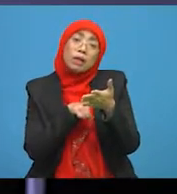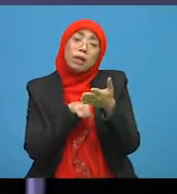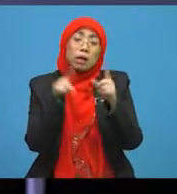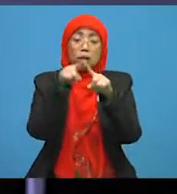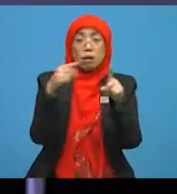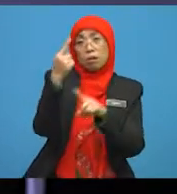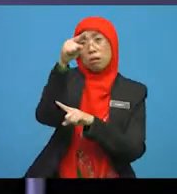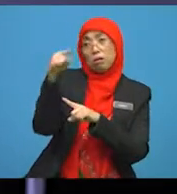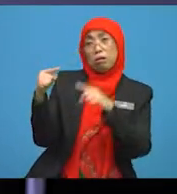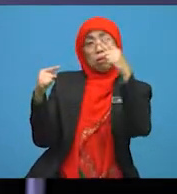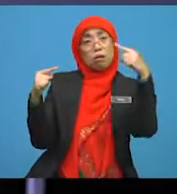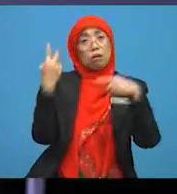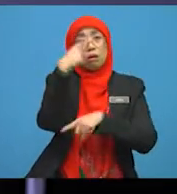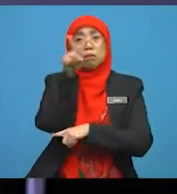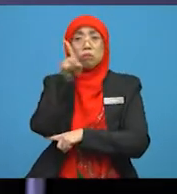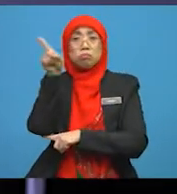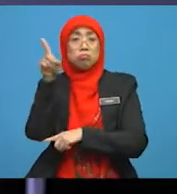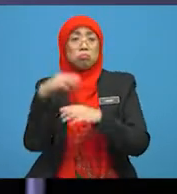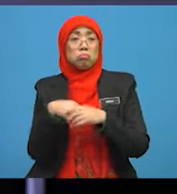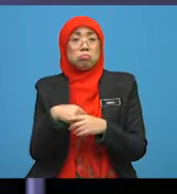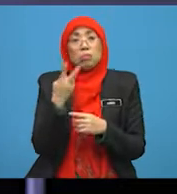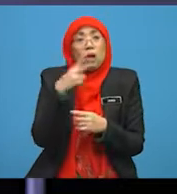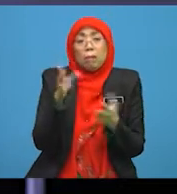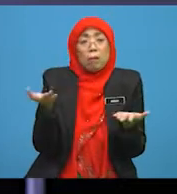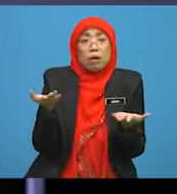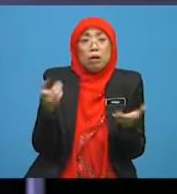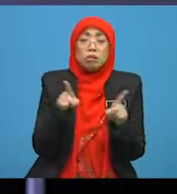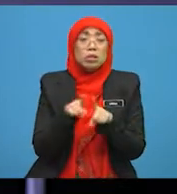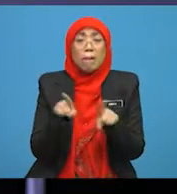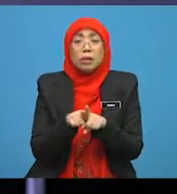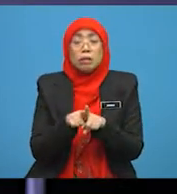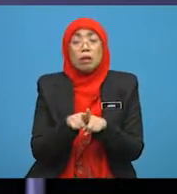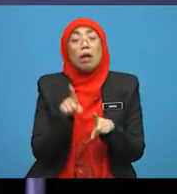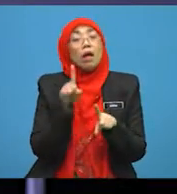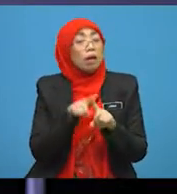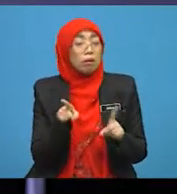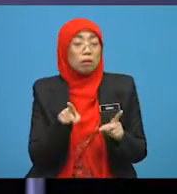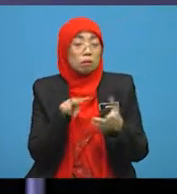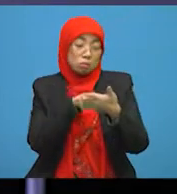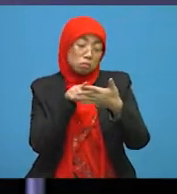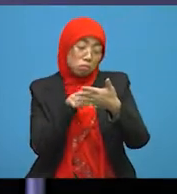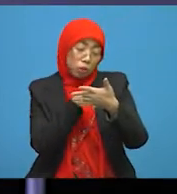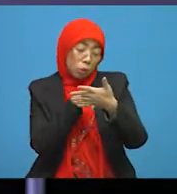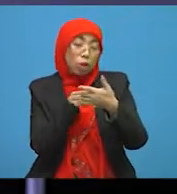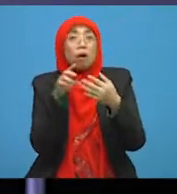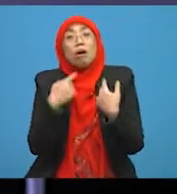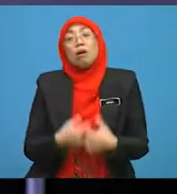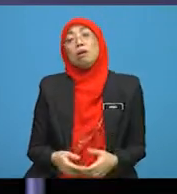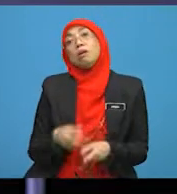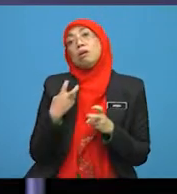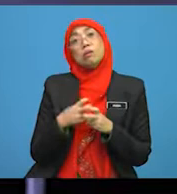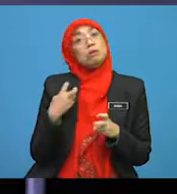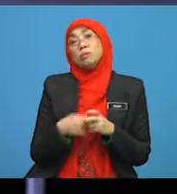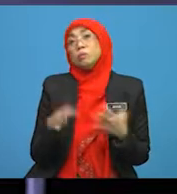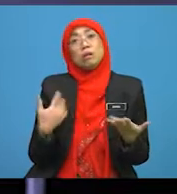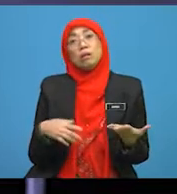polisemi dengan homonim. Kedua-duanya nampak seperti serupa, bukan? Tetapi hakikatnya ia